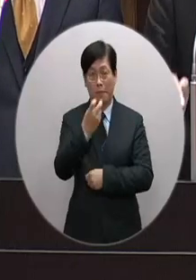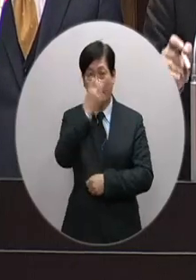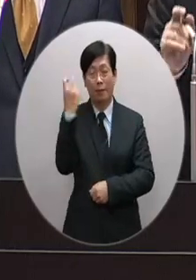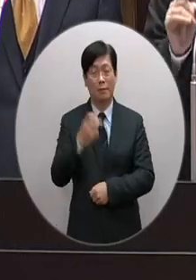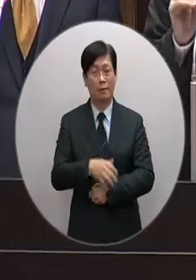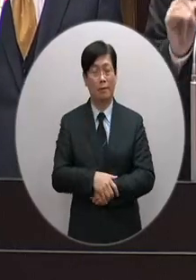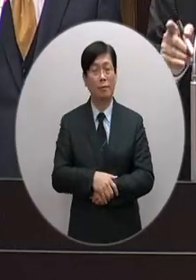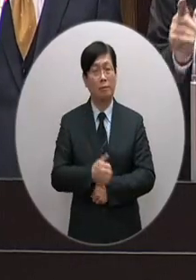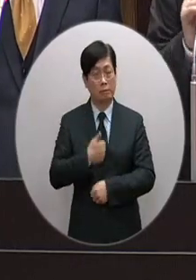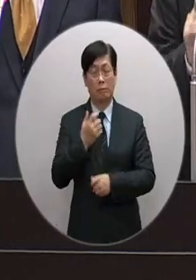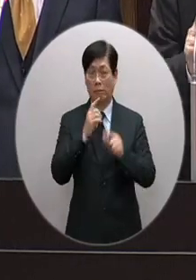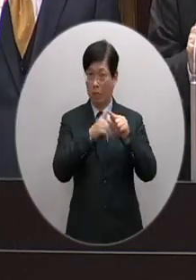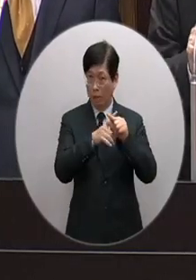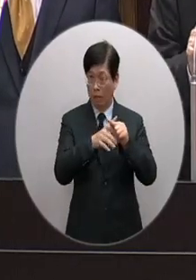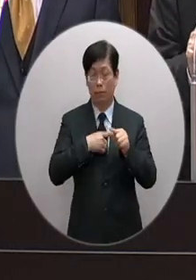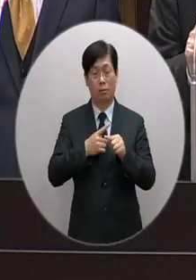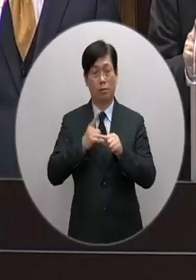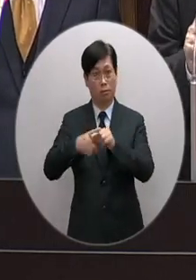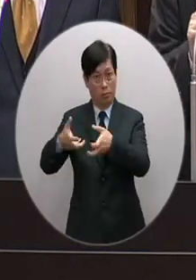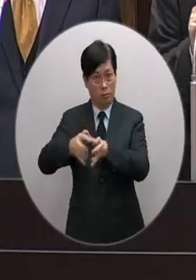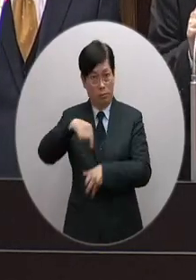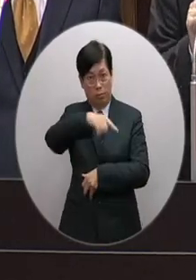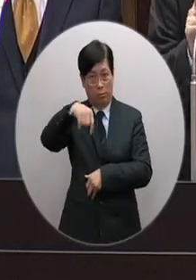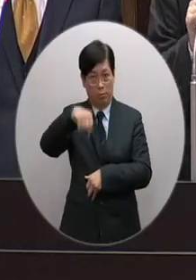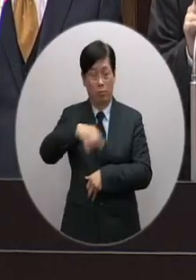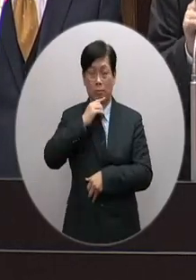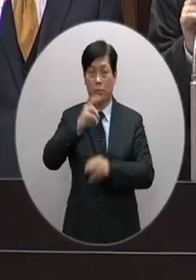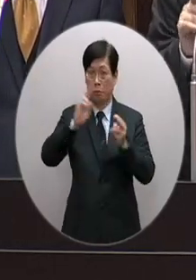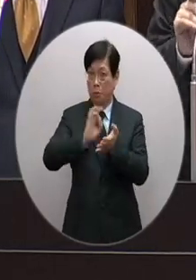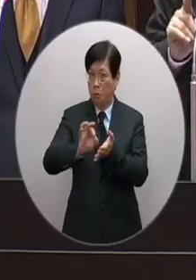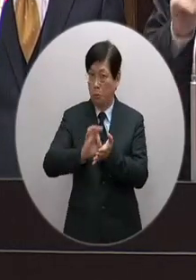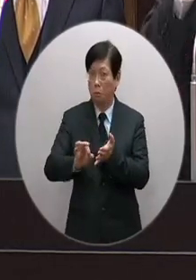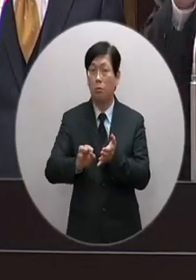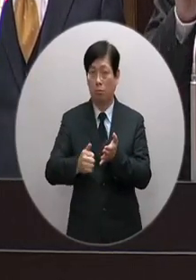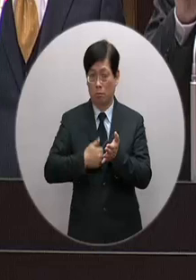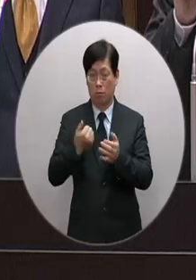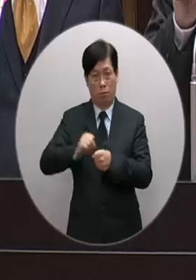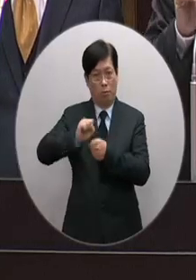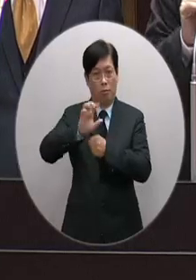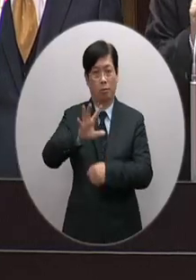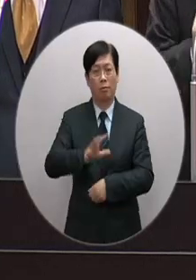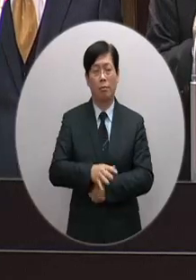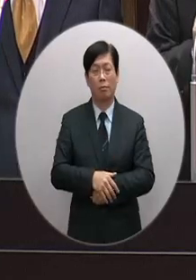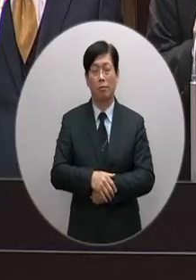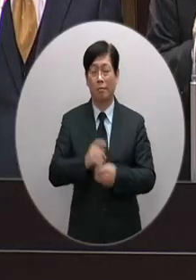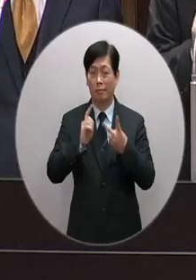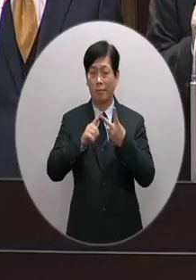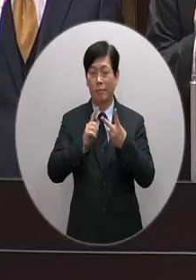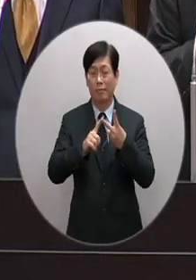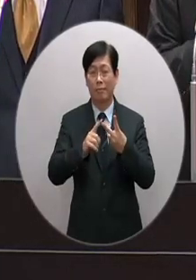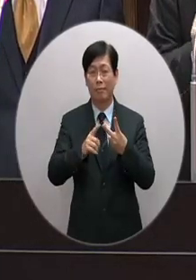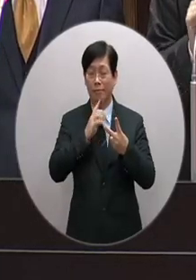现，其实台中也好，中部也好，它的用电的需求量是增加的。那第